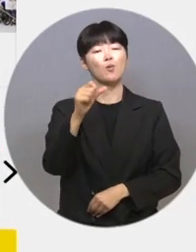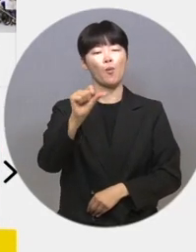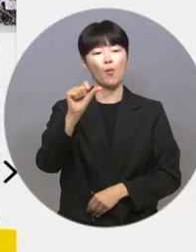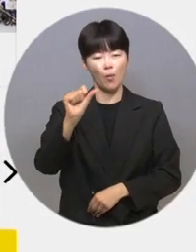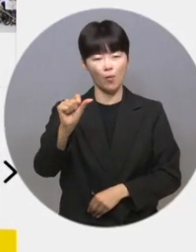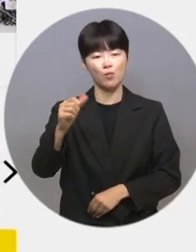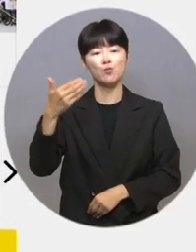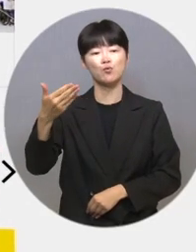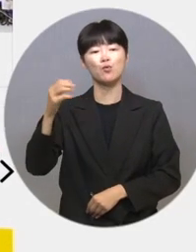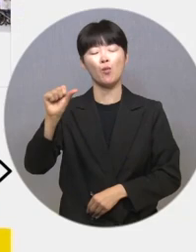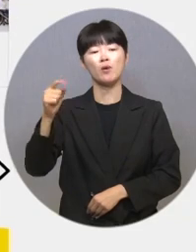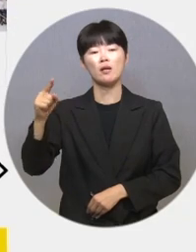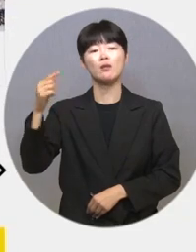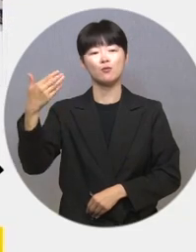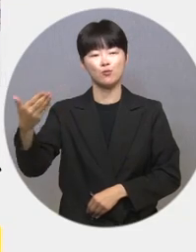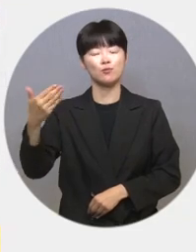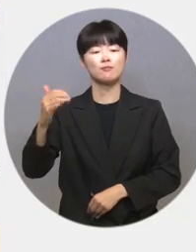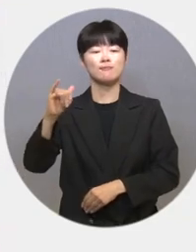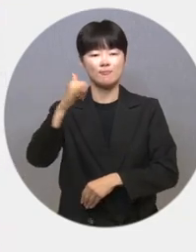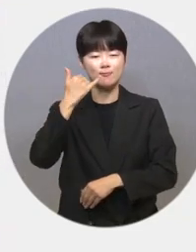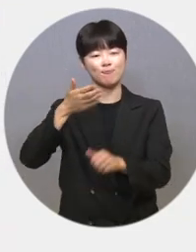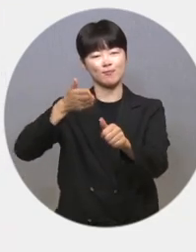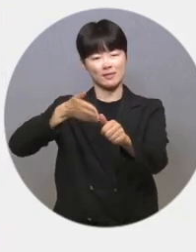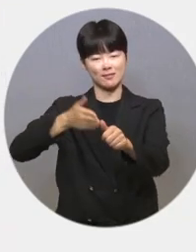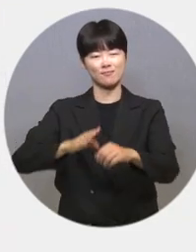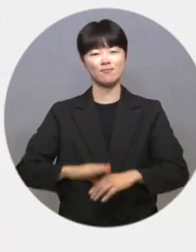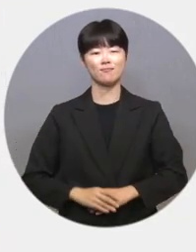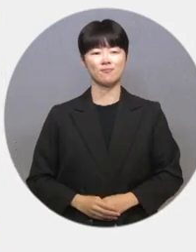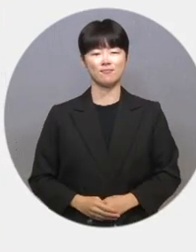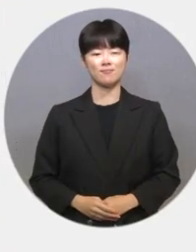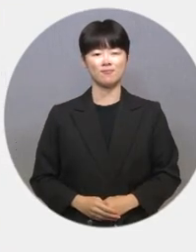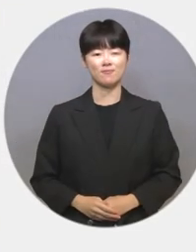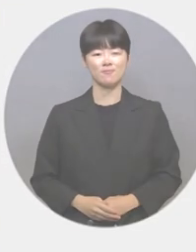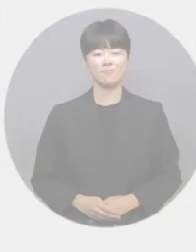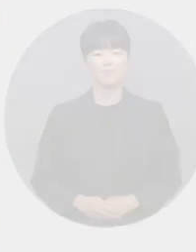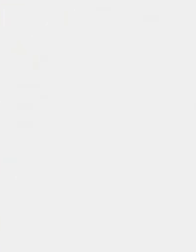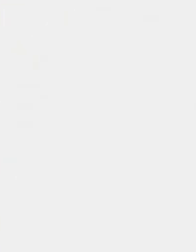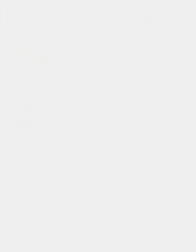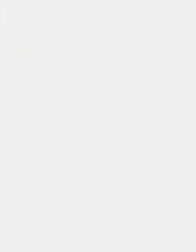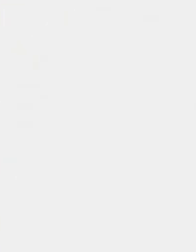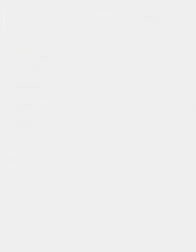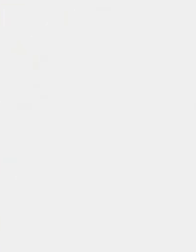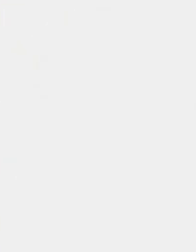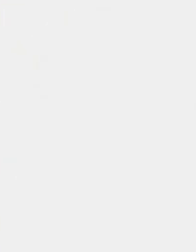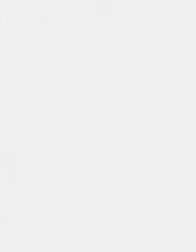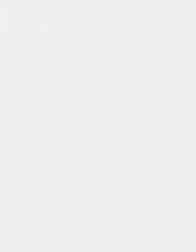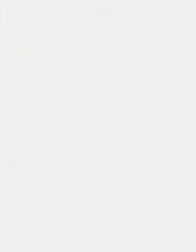전화번호 02-2655-9519로 많은 제보 바랍니다.